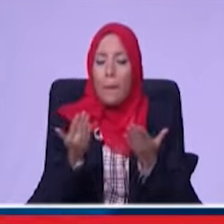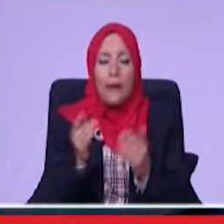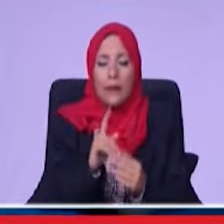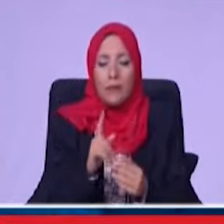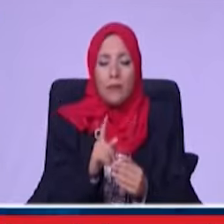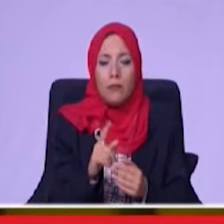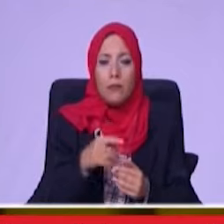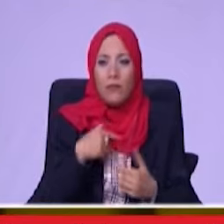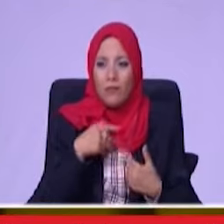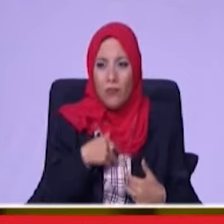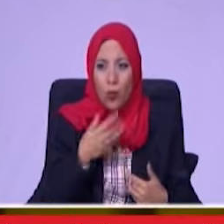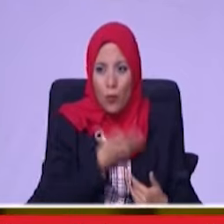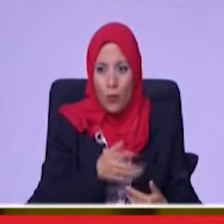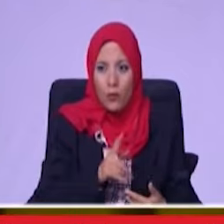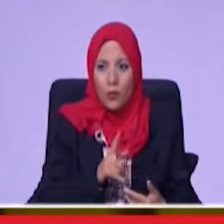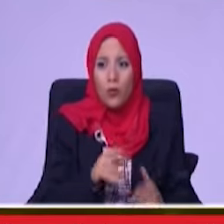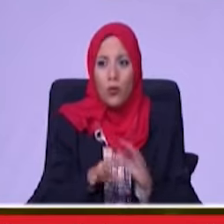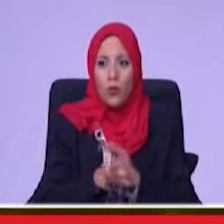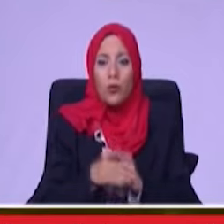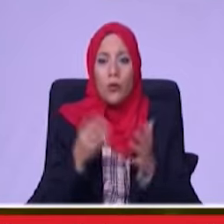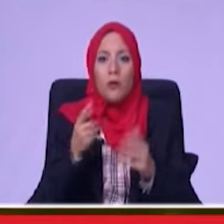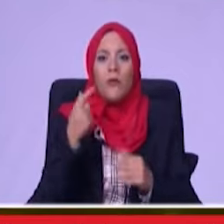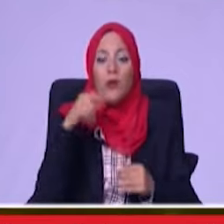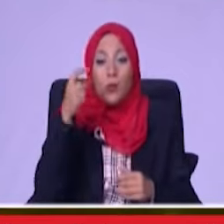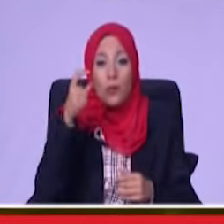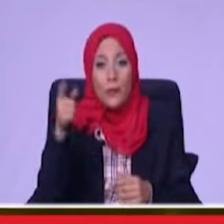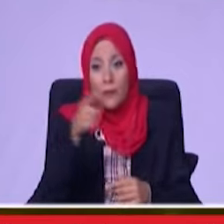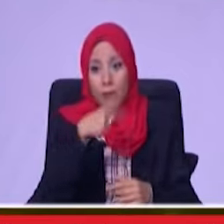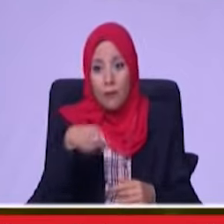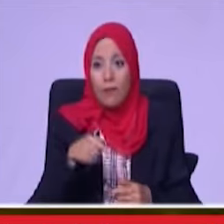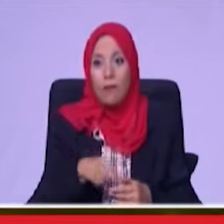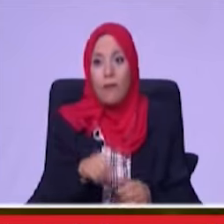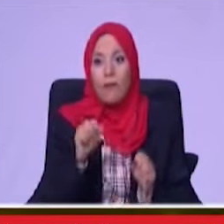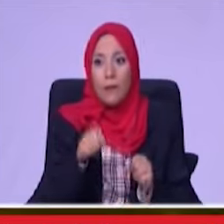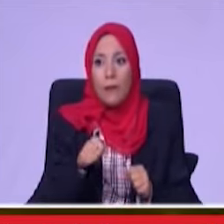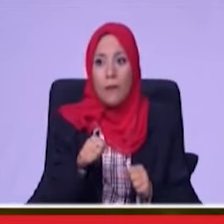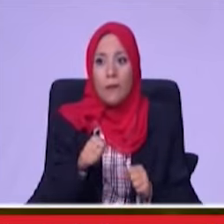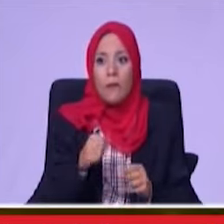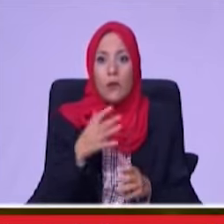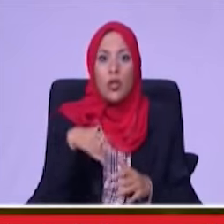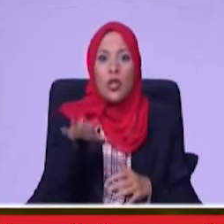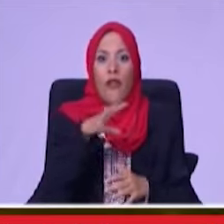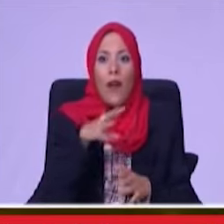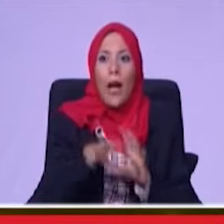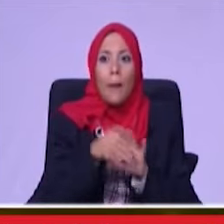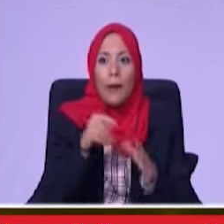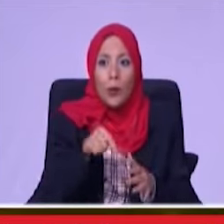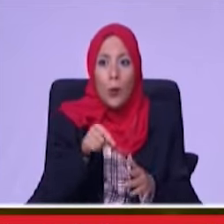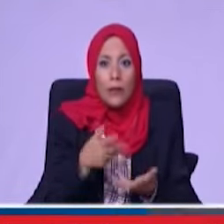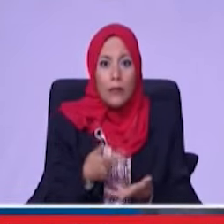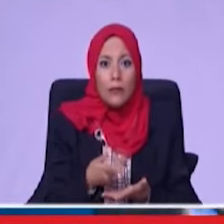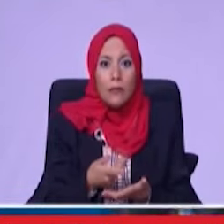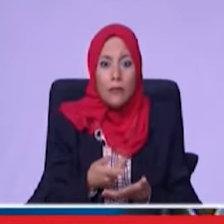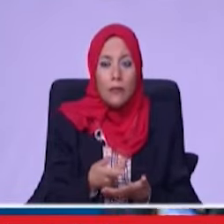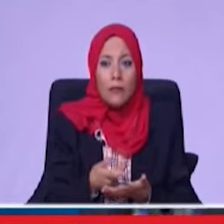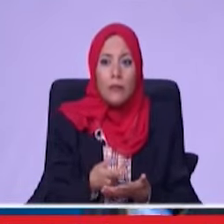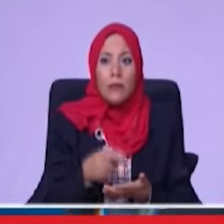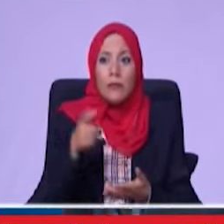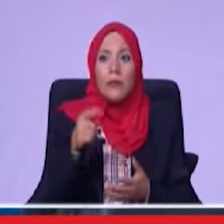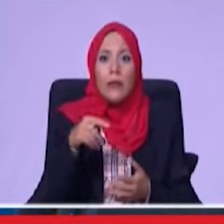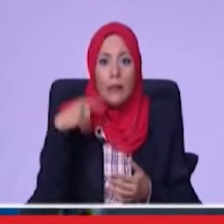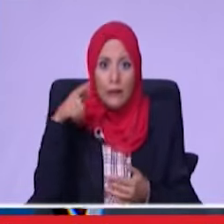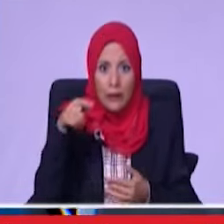رضا، والشفاعة من غير المسلمين. طيب الشفاعة تعمل إيه يا فندم؟ الشفاعة تغير كل الأحوال. سيدنا النبي صلى